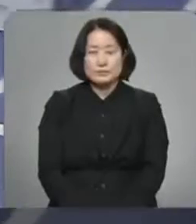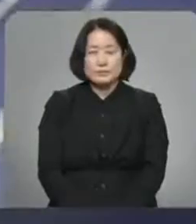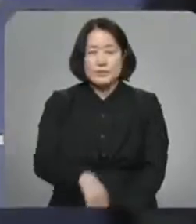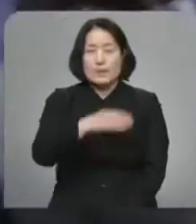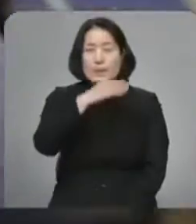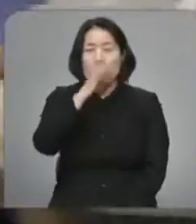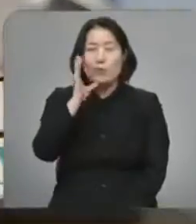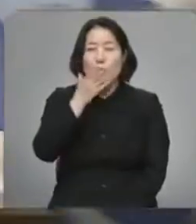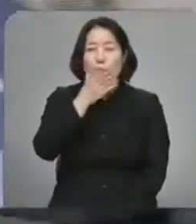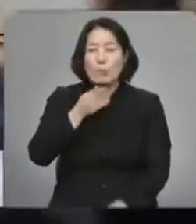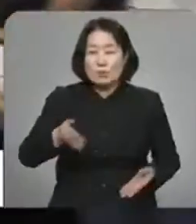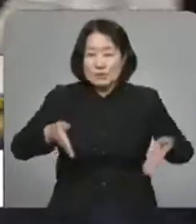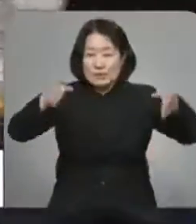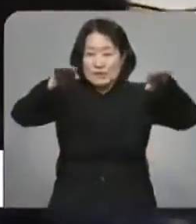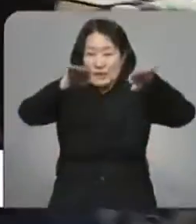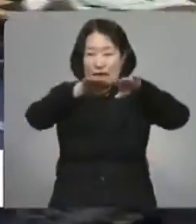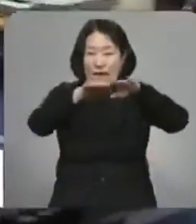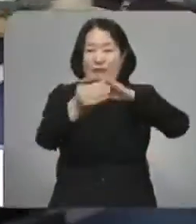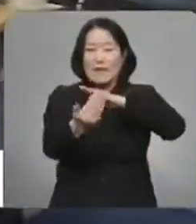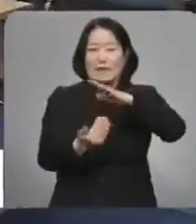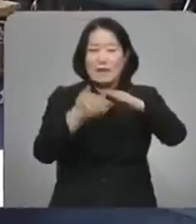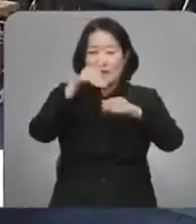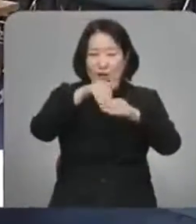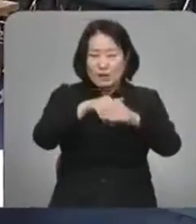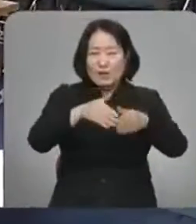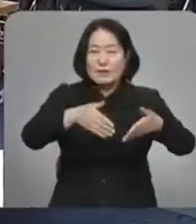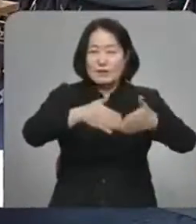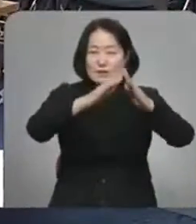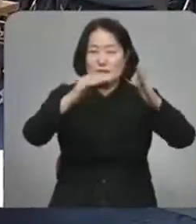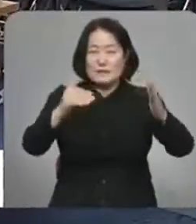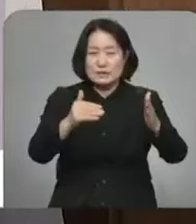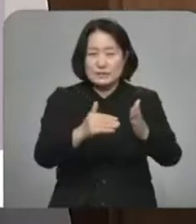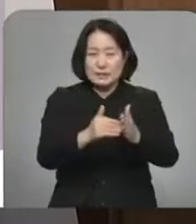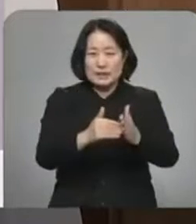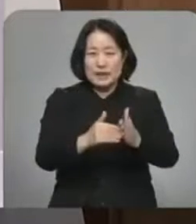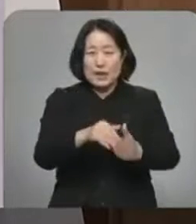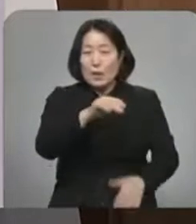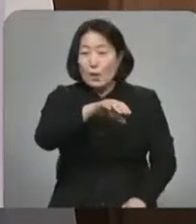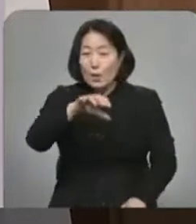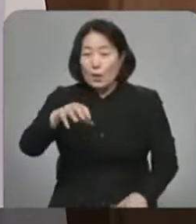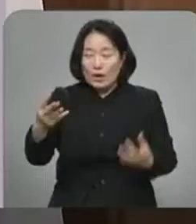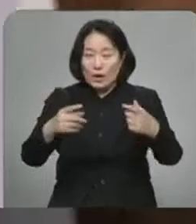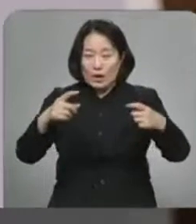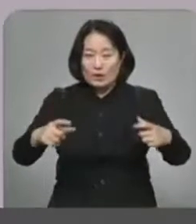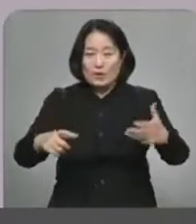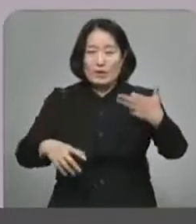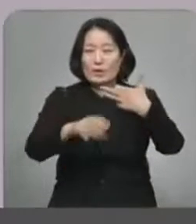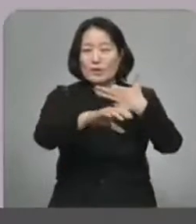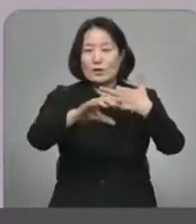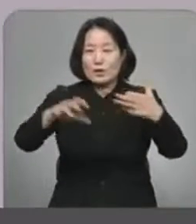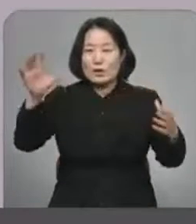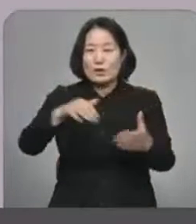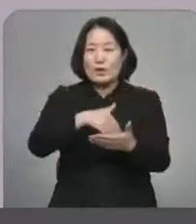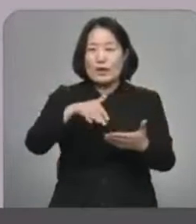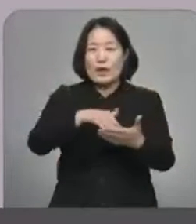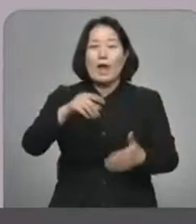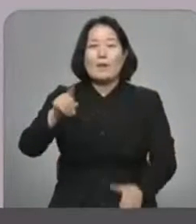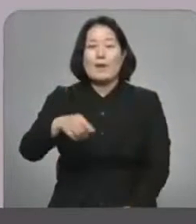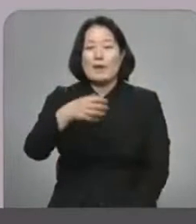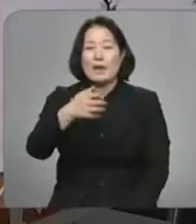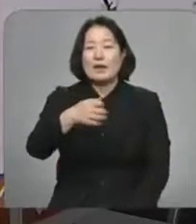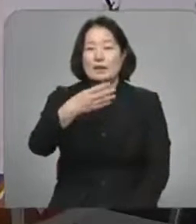노인 복지관에 지방선거 사전 투표소가 설치되었습니다 이런 투표소가 강원 돈의 18개 시 군의 100 90 4개가